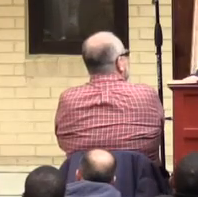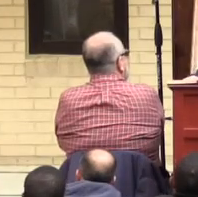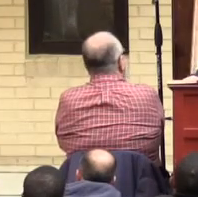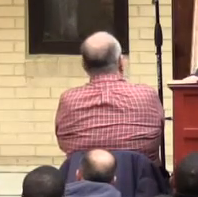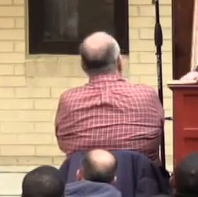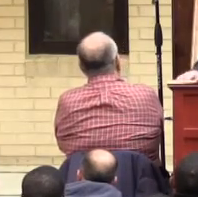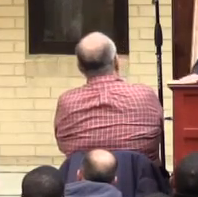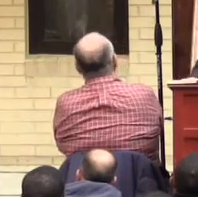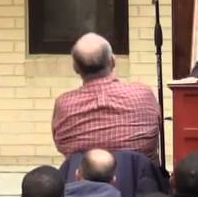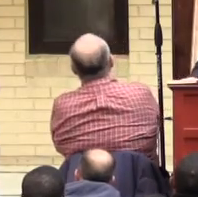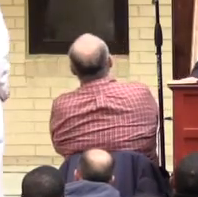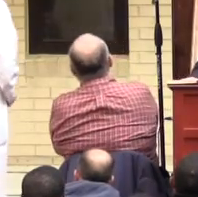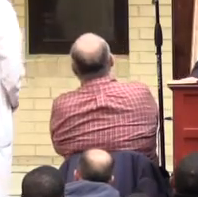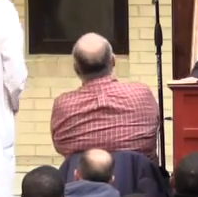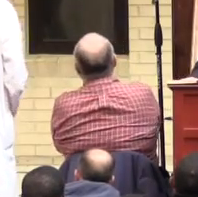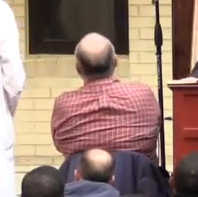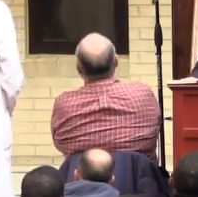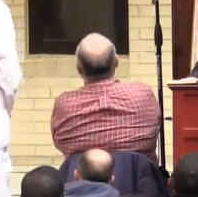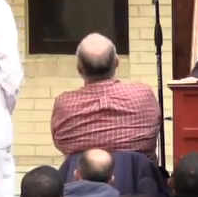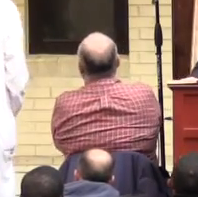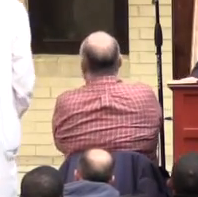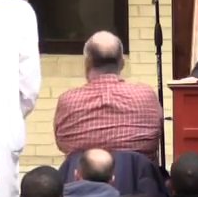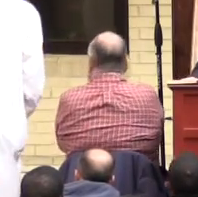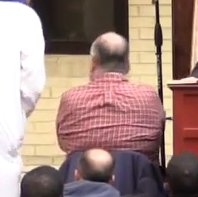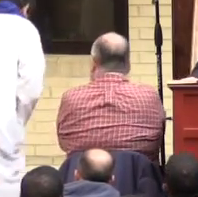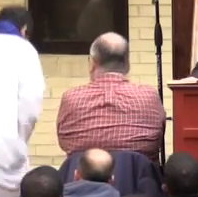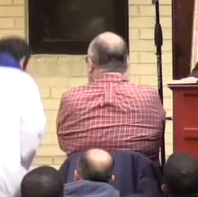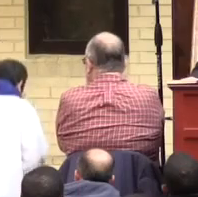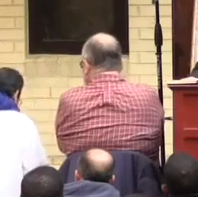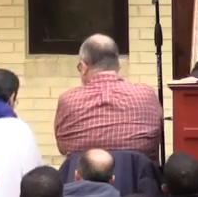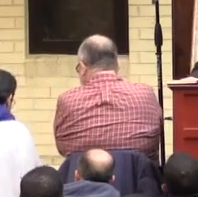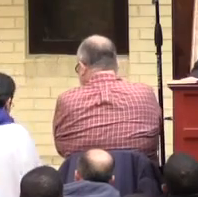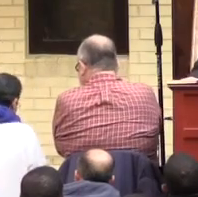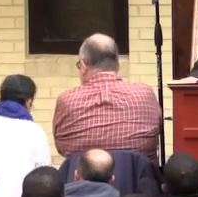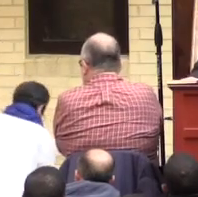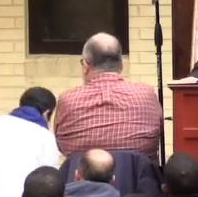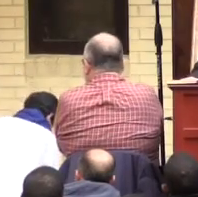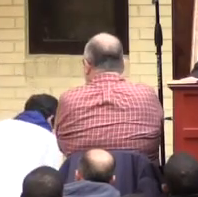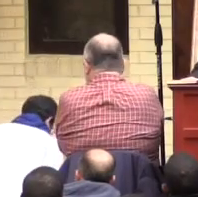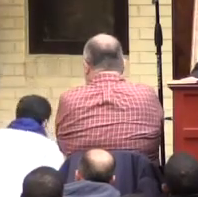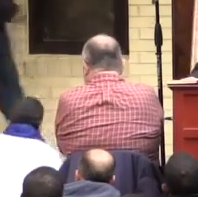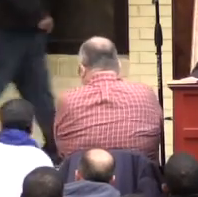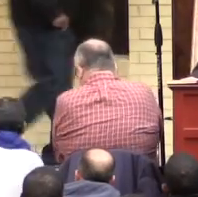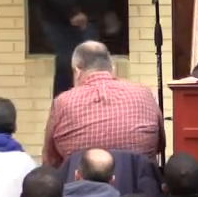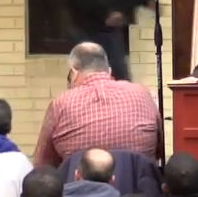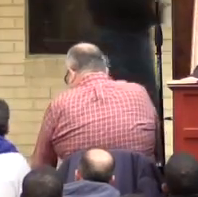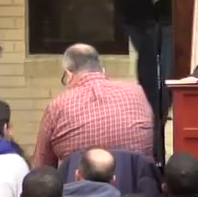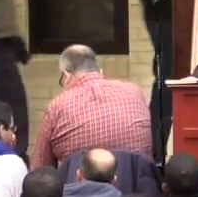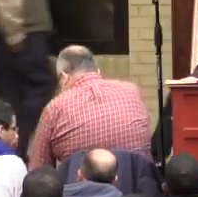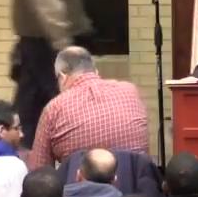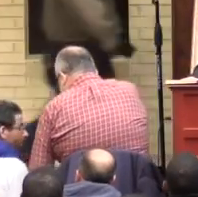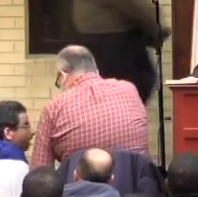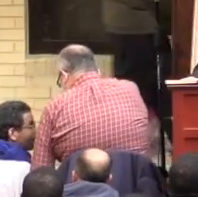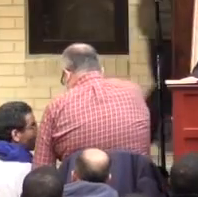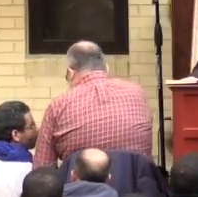الحمد لله نحمده سبحانه ونستعينه ونستغفره ونستهديه ونعوذ بالله من شرور أنفسنا